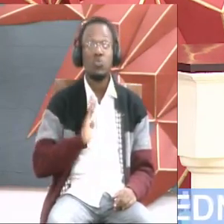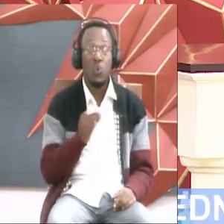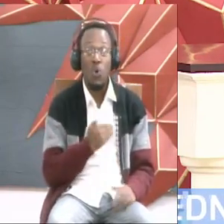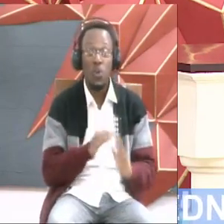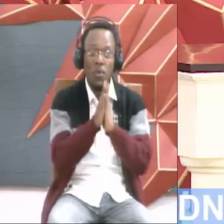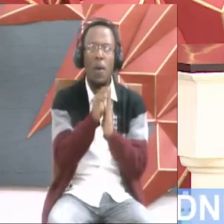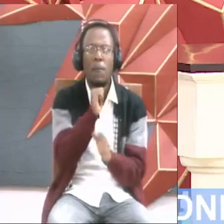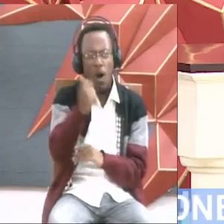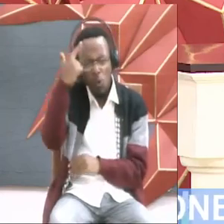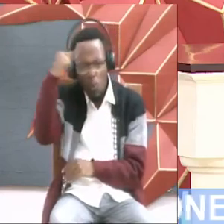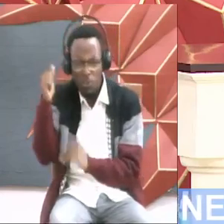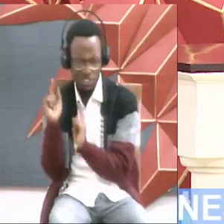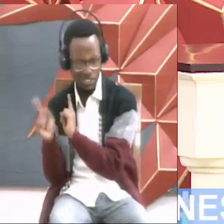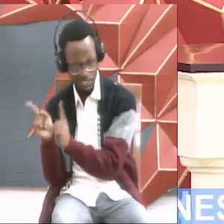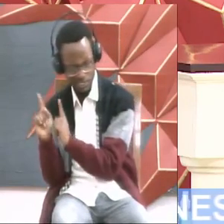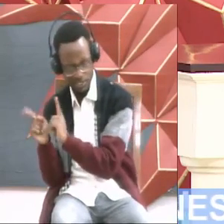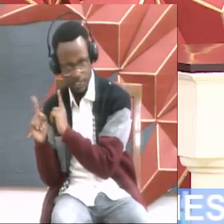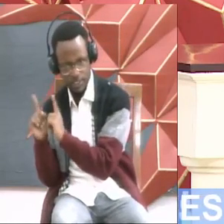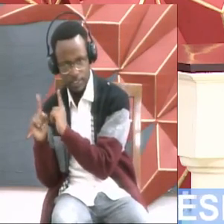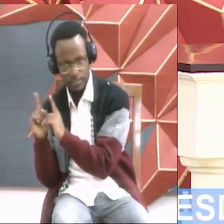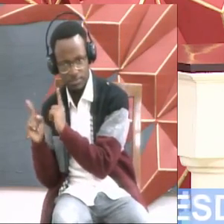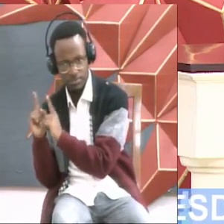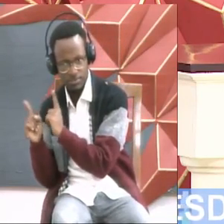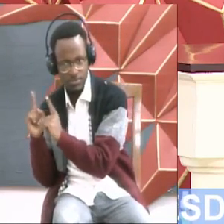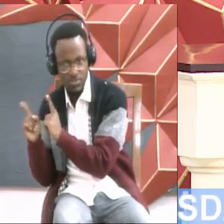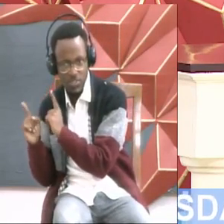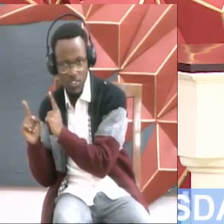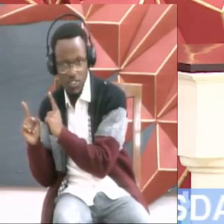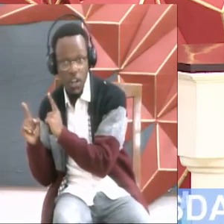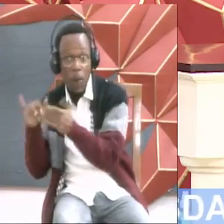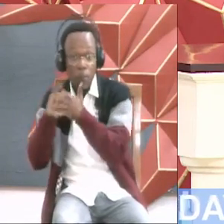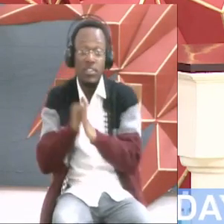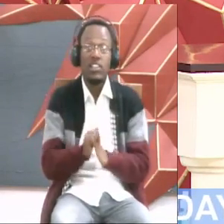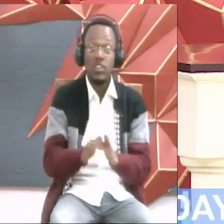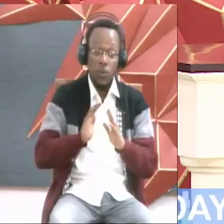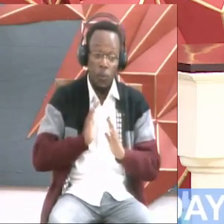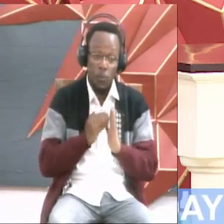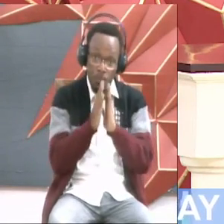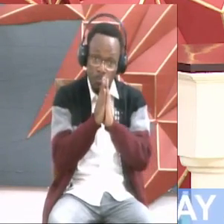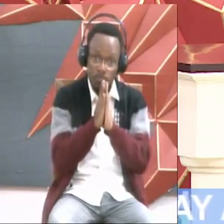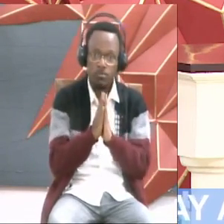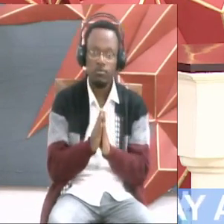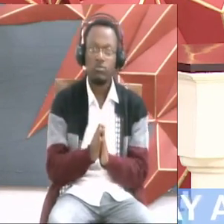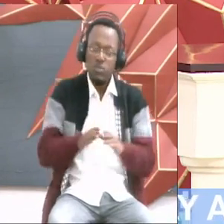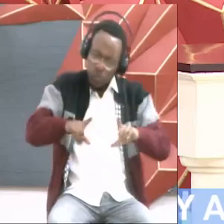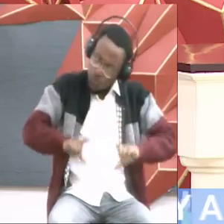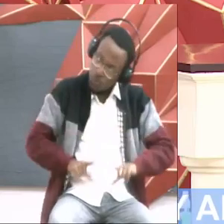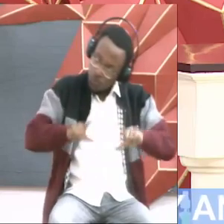habwe n'amasengesho yo kubibamo umwami wacu yavuze aya majambo meza